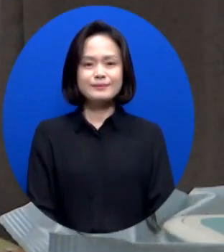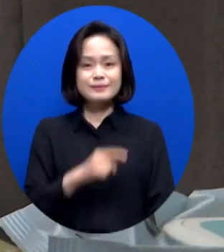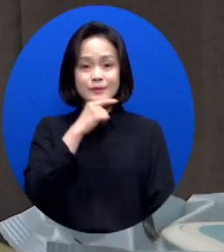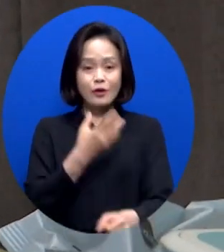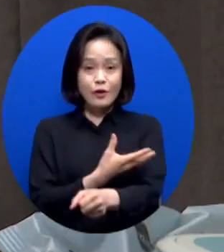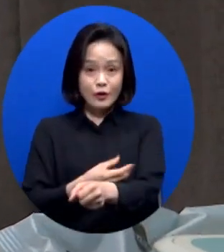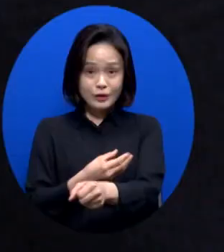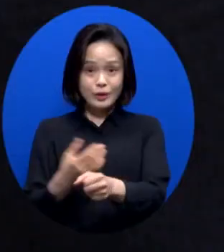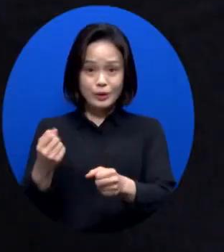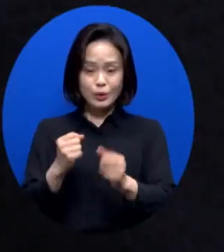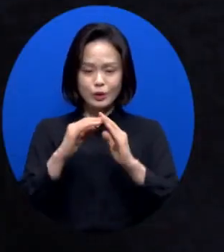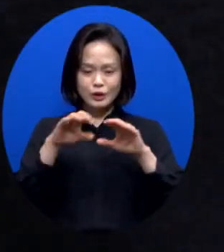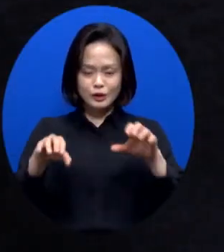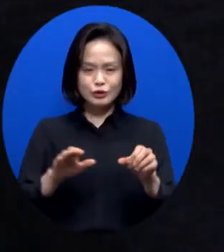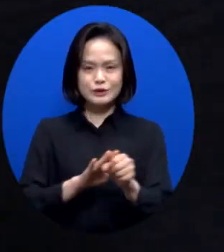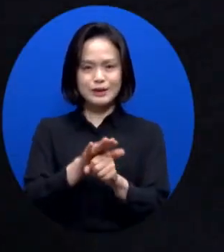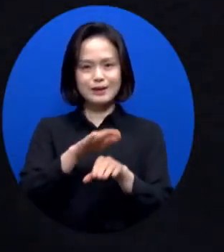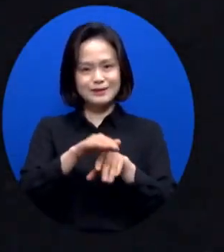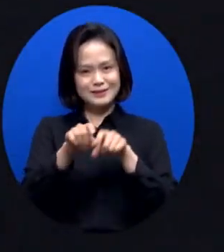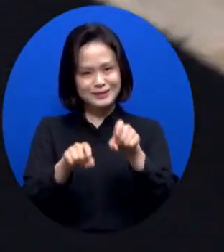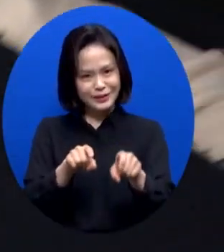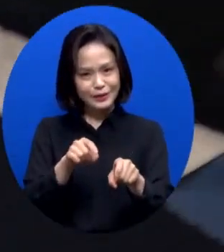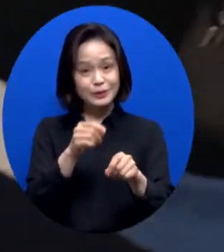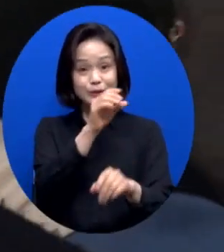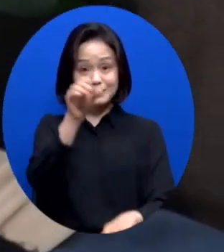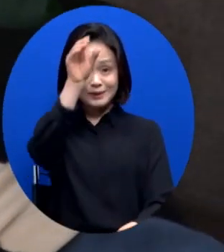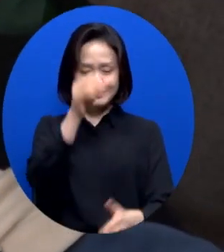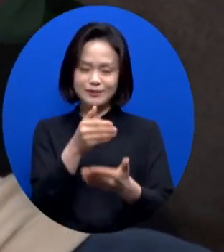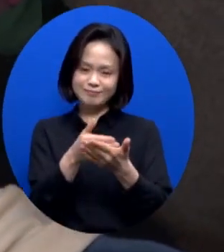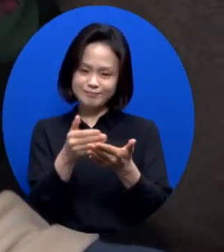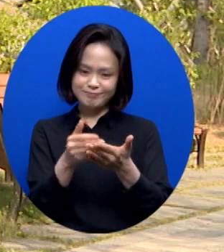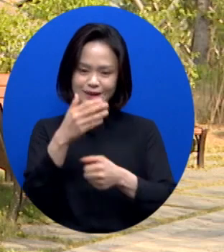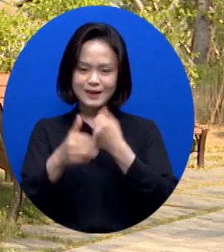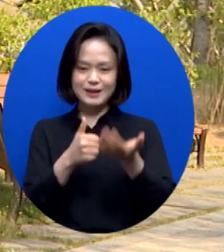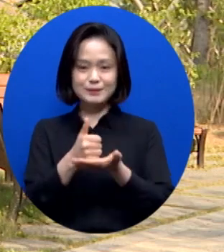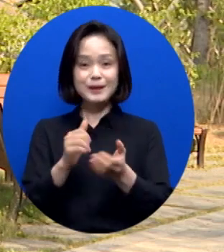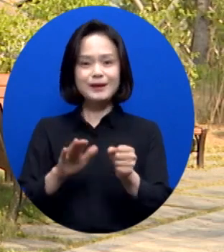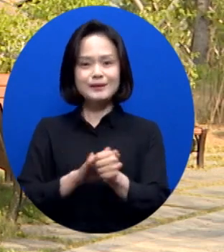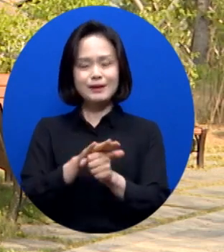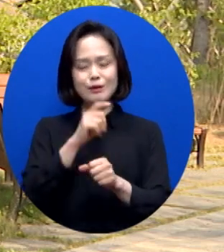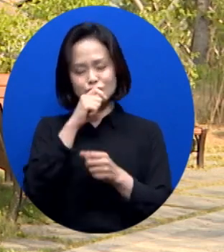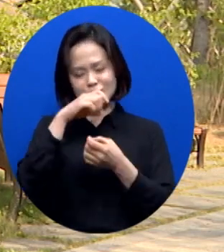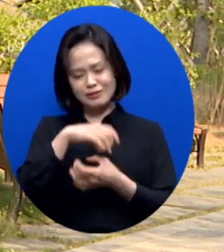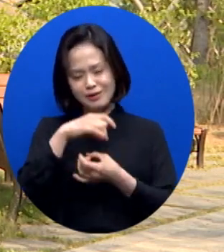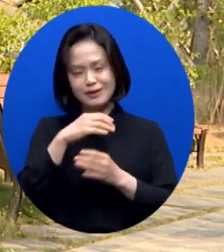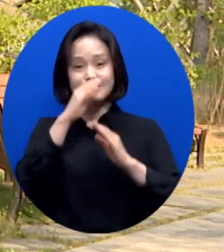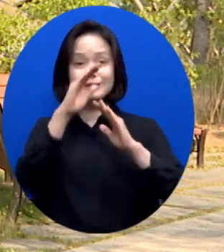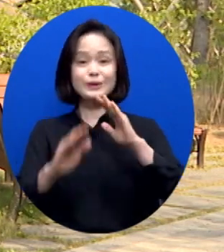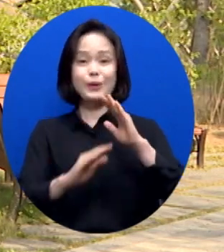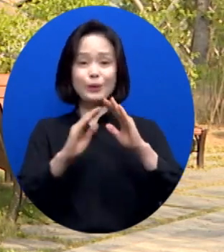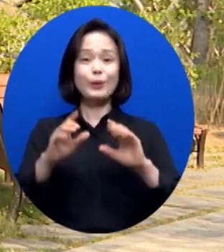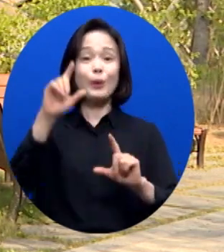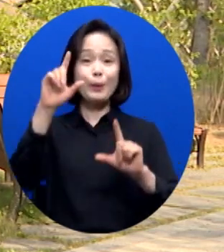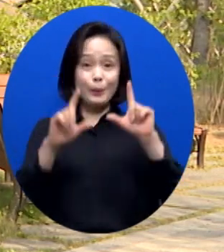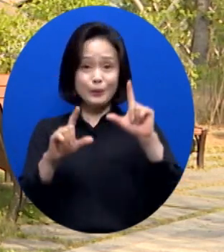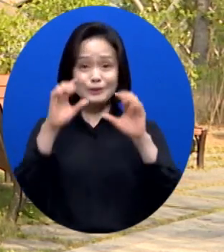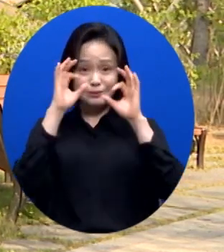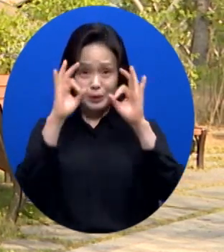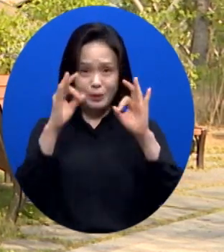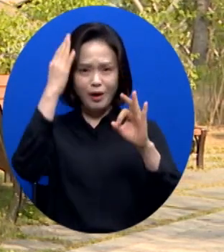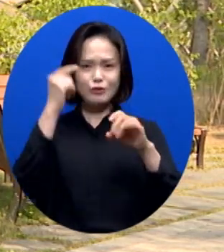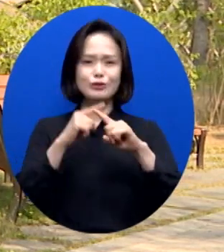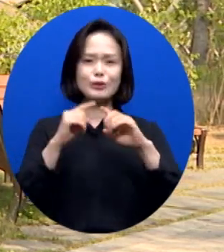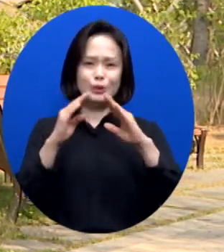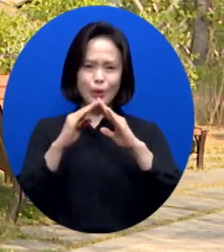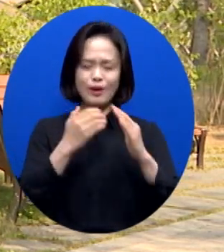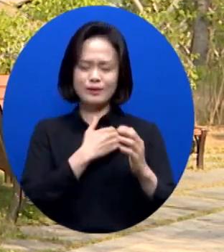실천하고 십자가를 그리며 내 아내 하나님의 사랑을 돌아보는 충만한 교회 성도들 그 사랑이 한국교회의